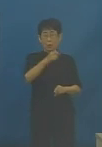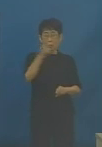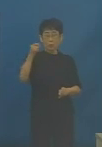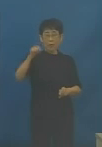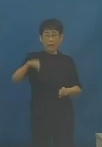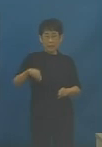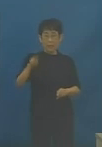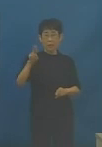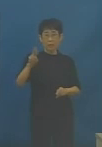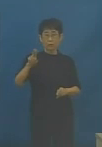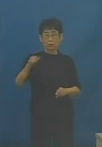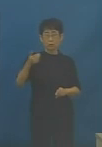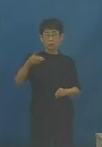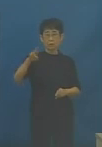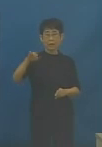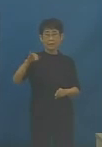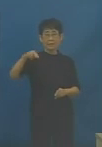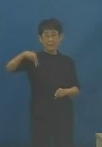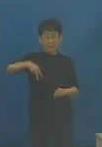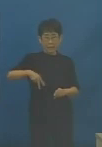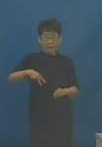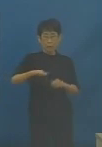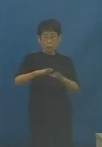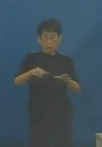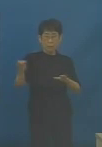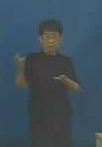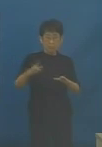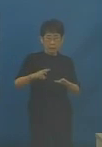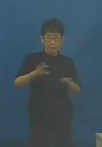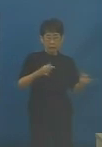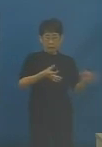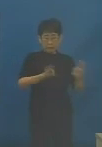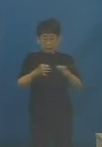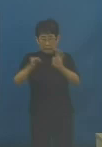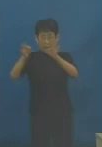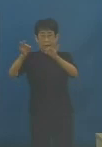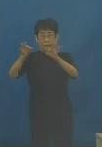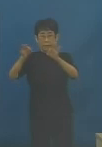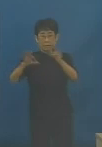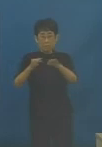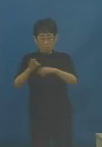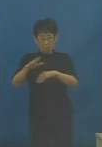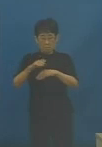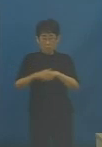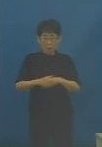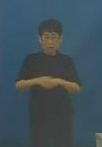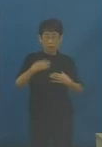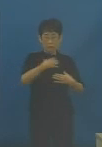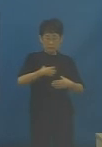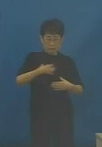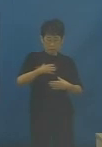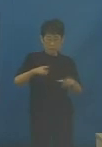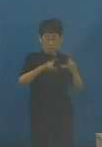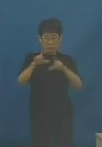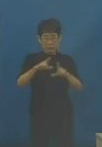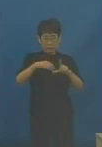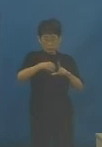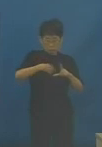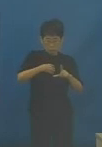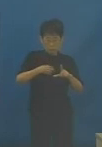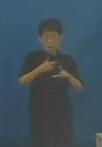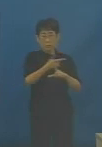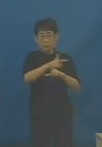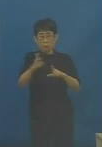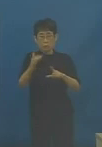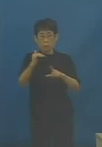とか物価高、生活苦、こうした問題も生じてきています。ぜひこれから